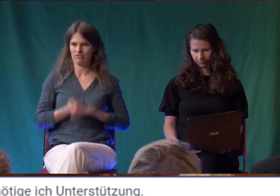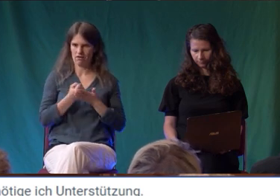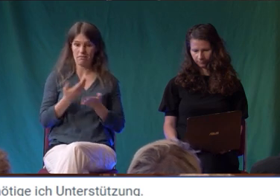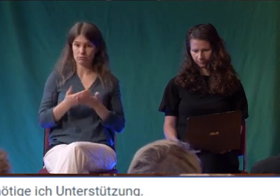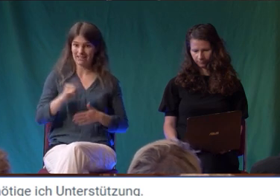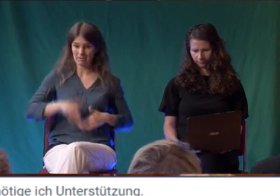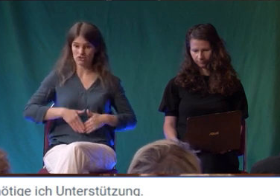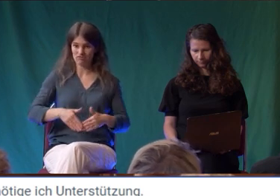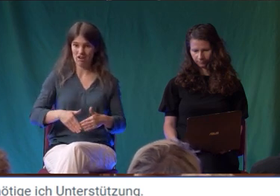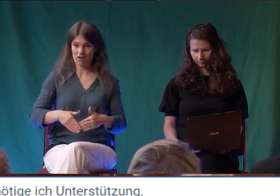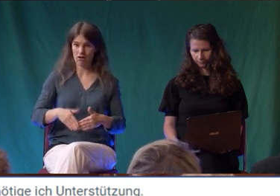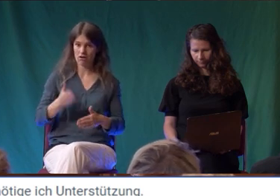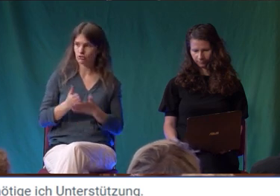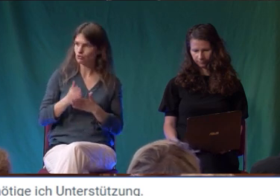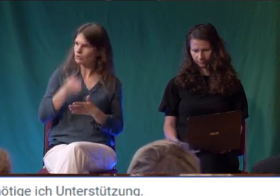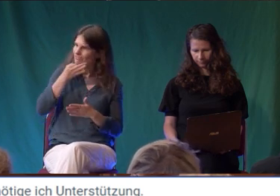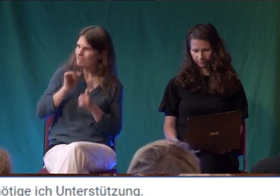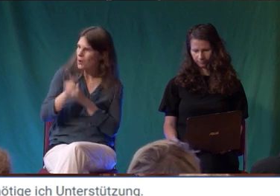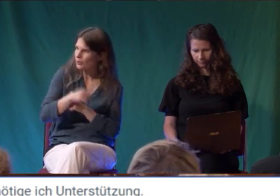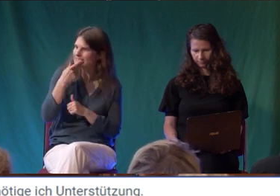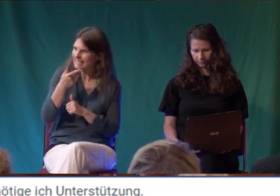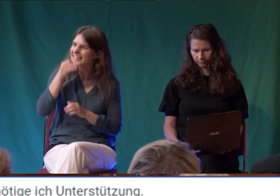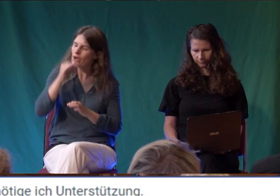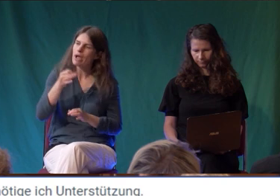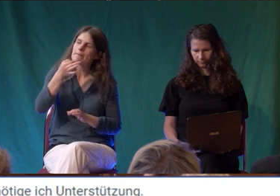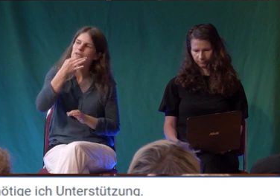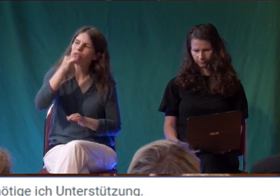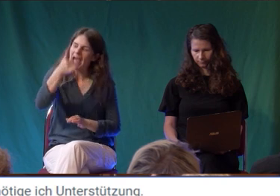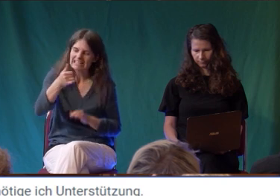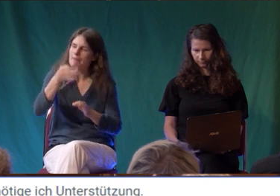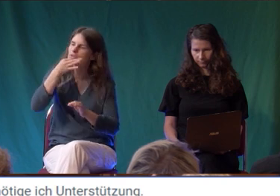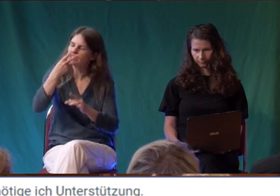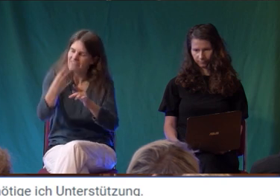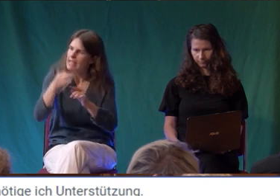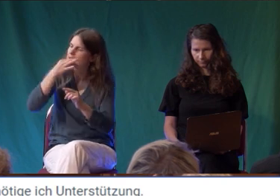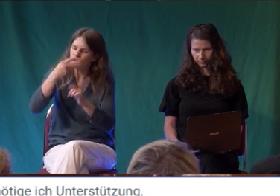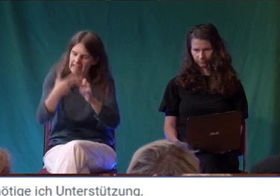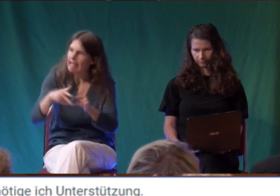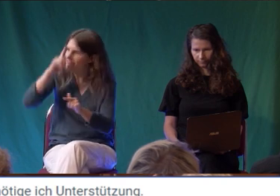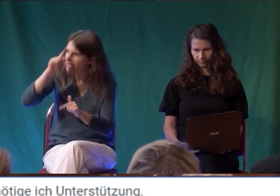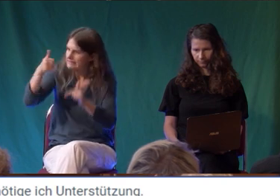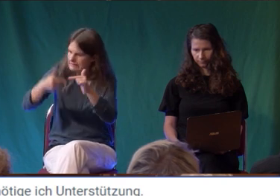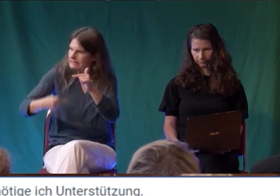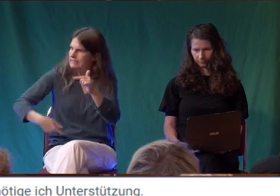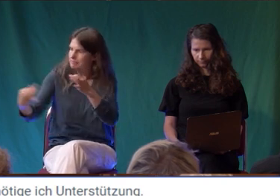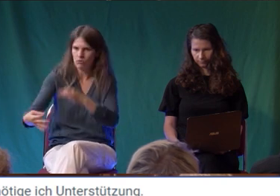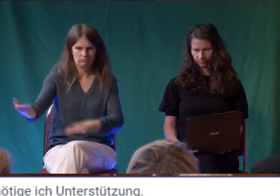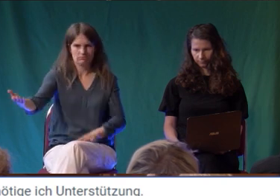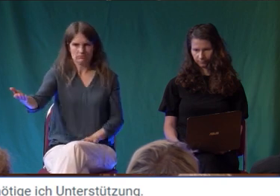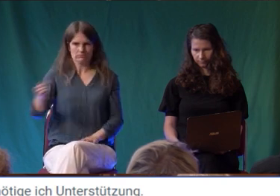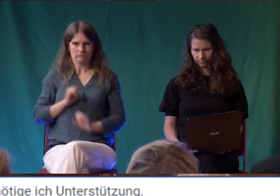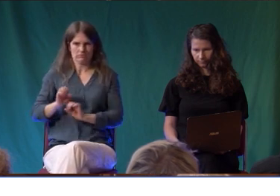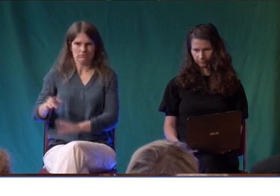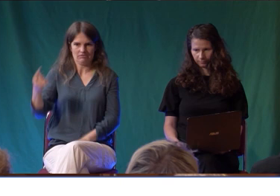schlecht minütlich genau also im Tagesablauf schon abverlangen wann sie im ersten Lebensjahr